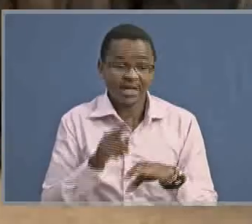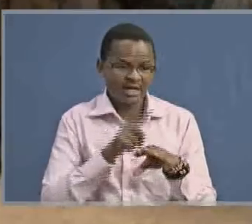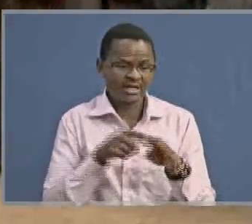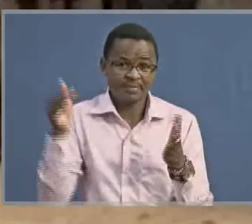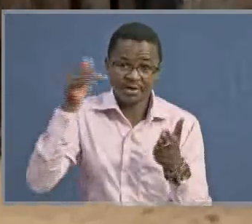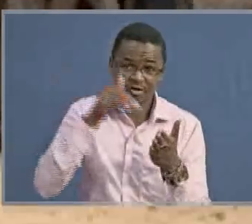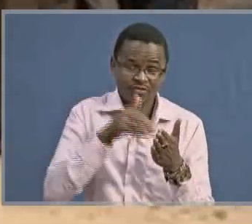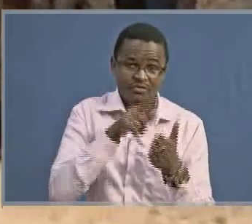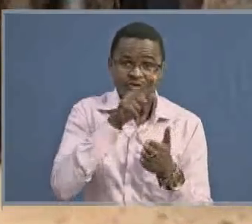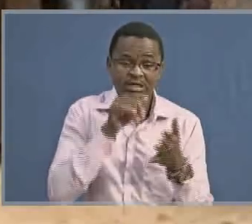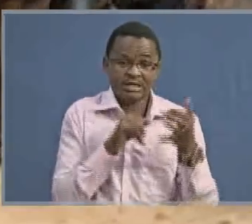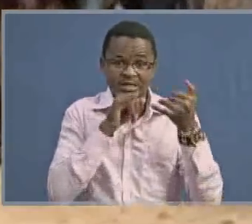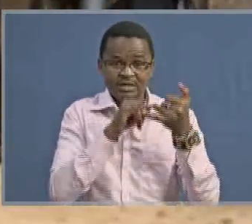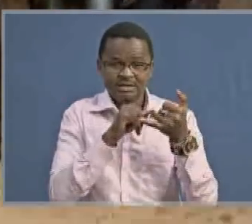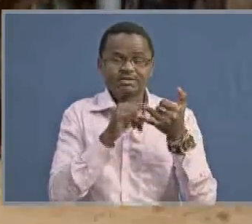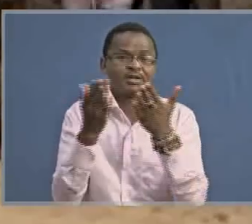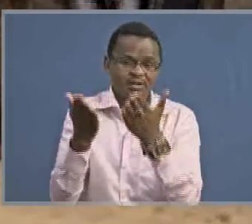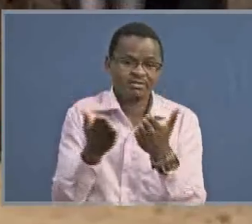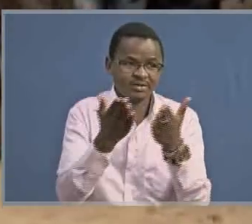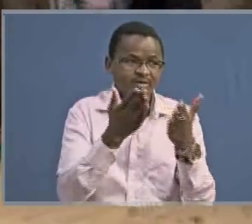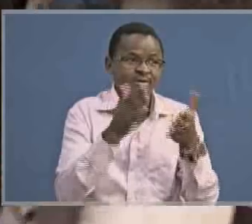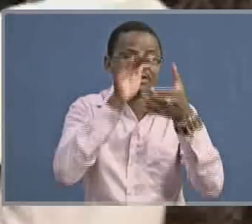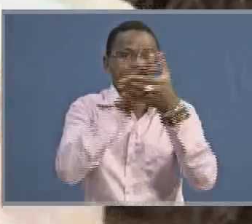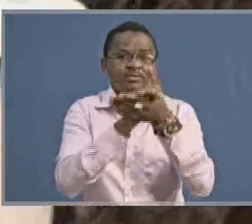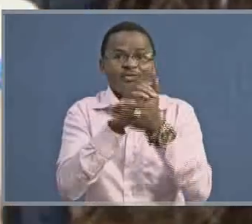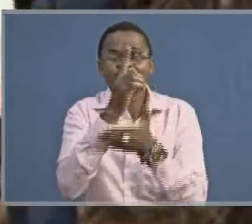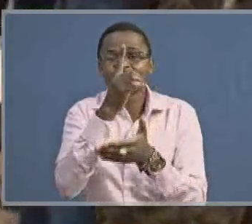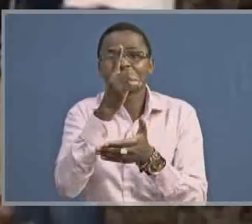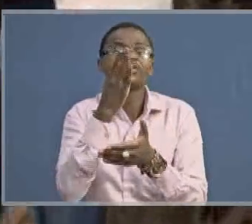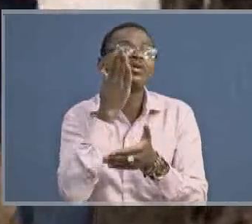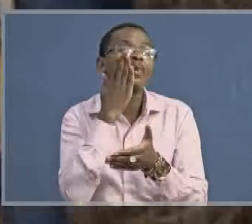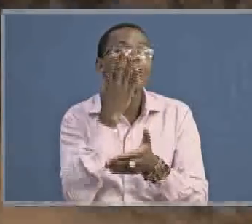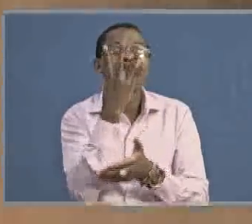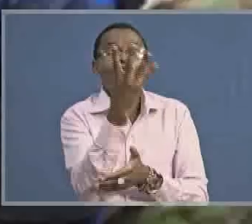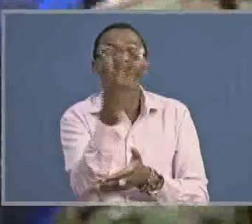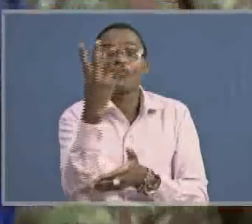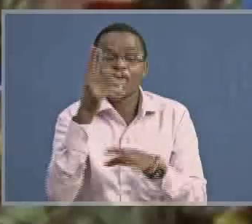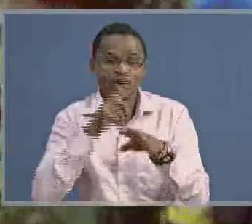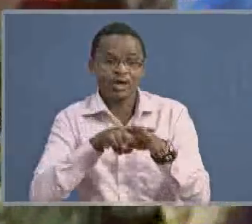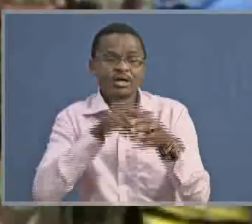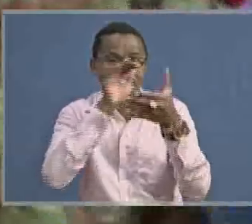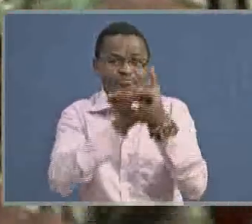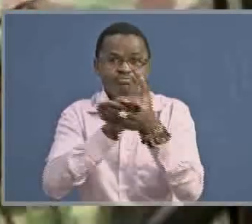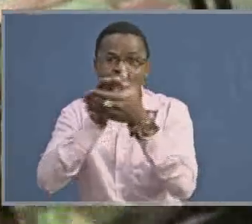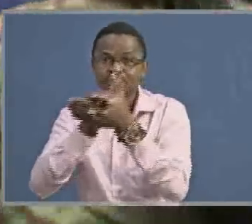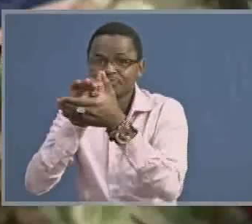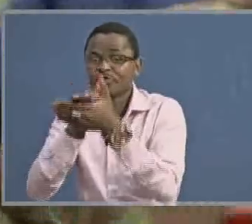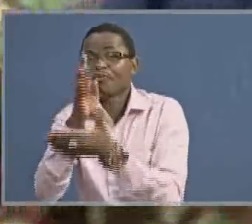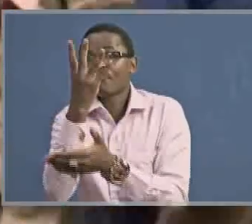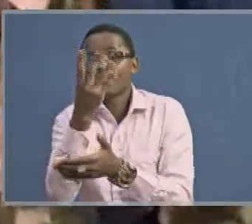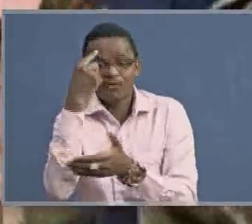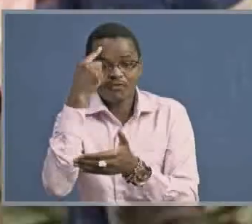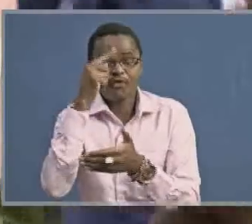Anapofika kwa wakwe zake analakiwa huku akimsalimia mama mkwe mara 4, ishara ya uhusiano mpya baina yake